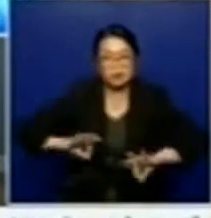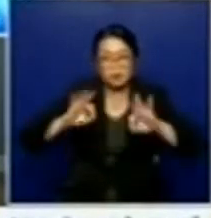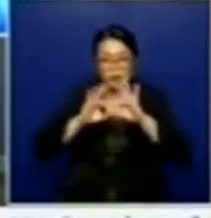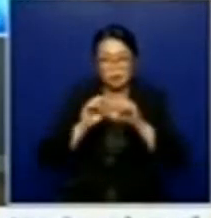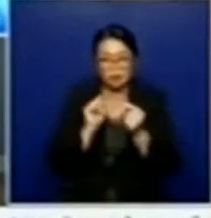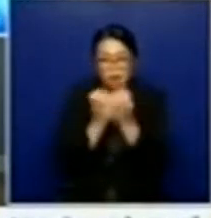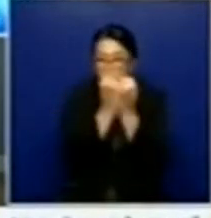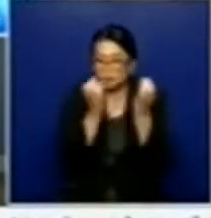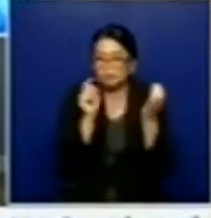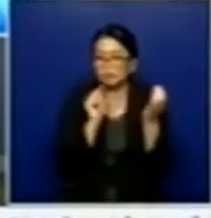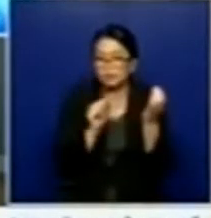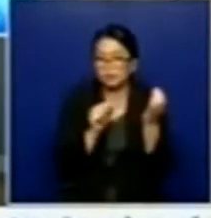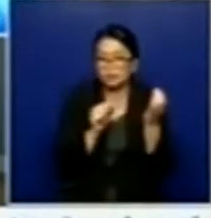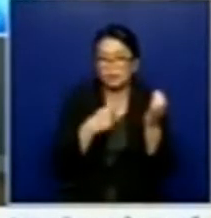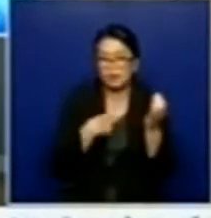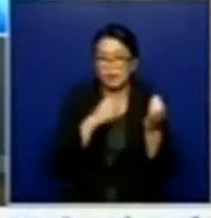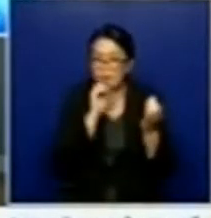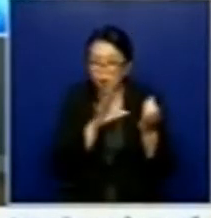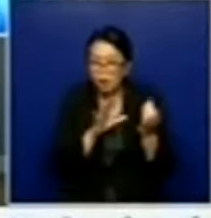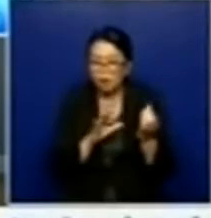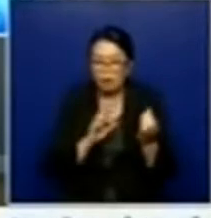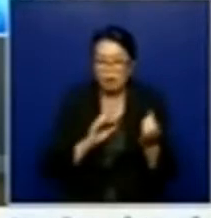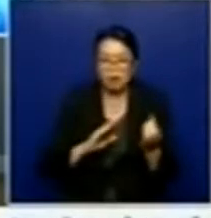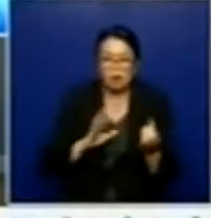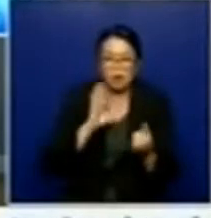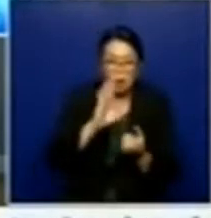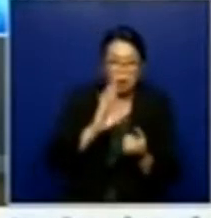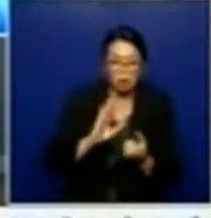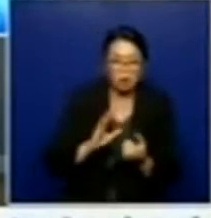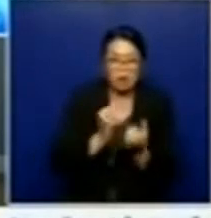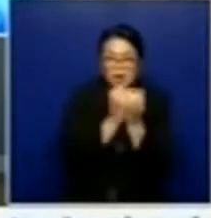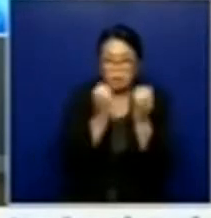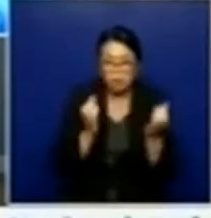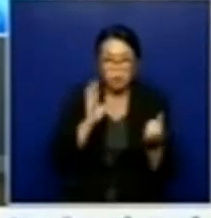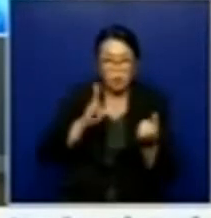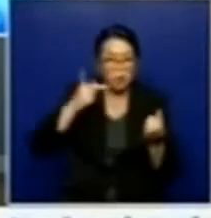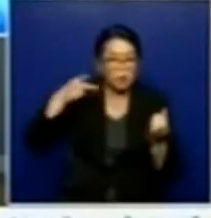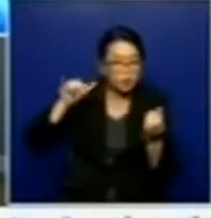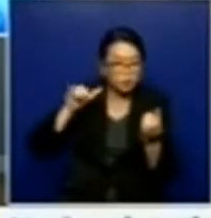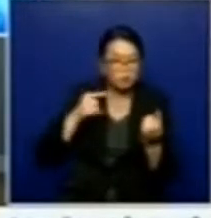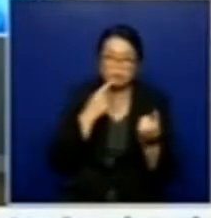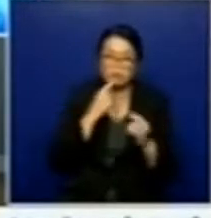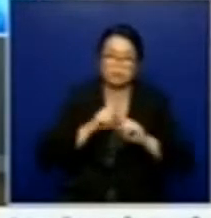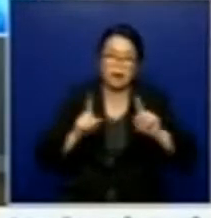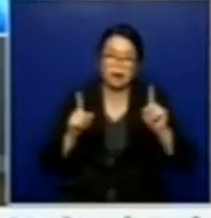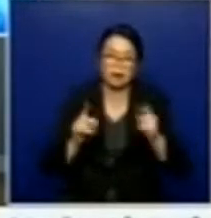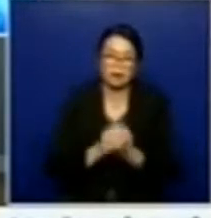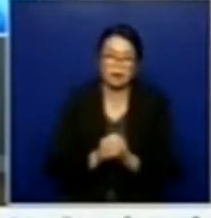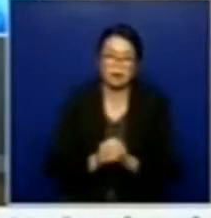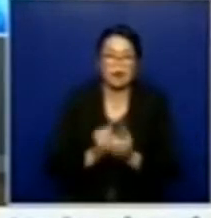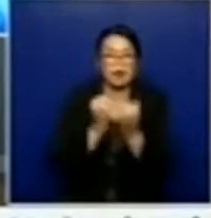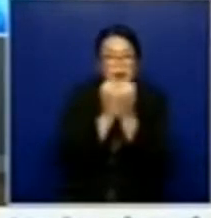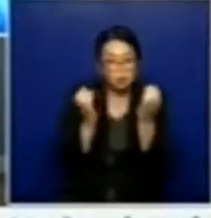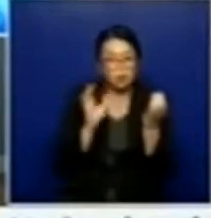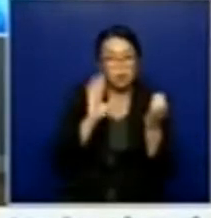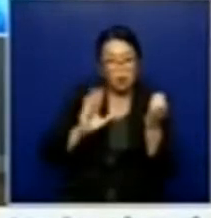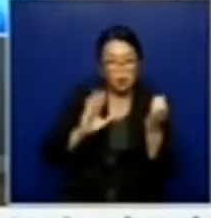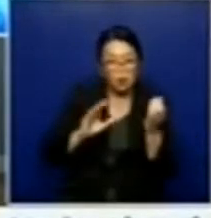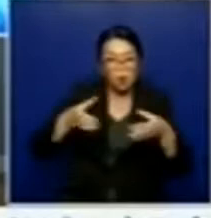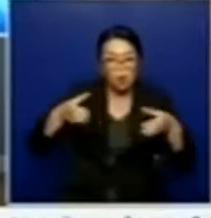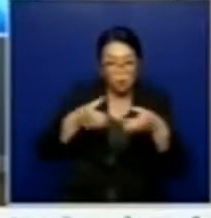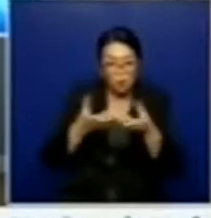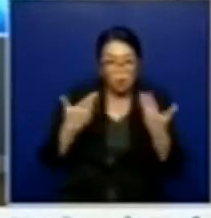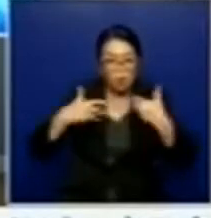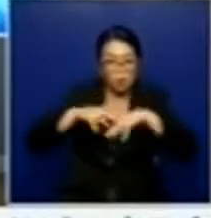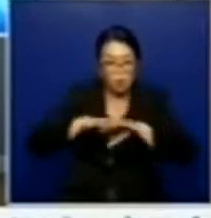ารัฐนูลเนี่ยอย่าไปบอกว่าเป็นรัฐมนตรีเป็นรัฐนูลของพลเอกประยุทธ์นะอันนี้เป็นรัฐมนตรีเป็นรัฐนูลของพรรคร่วมรัฐ